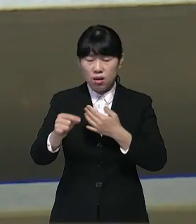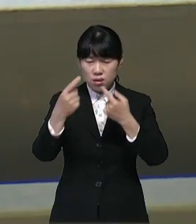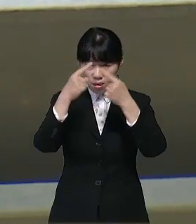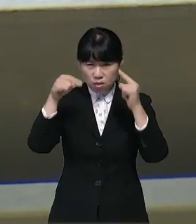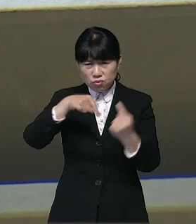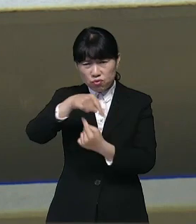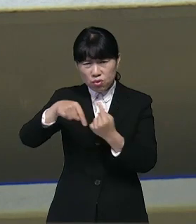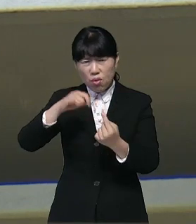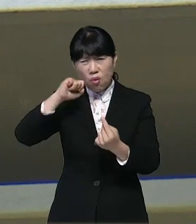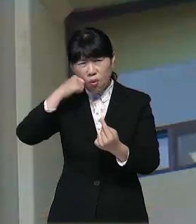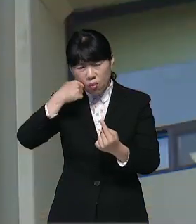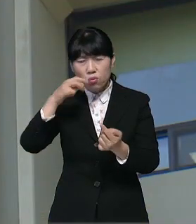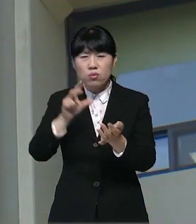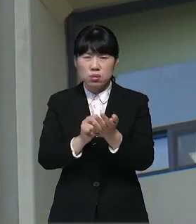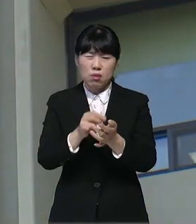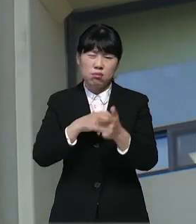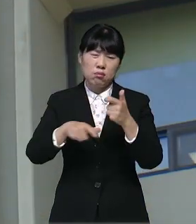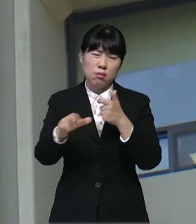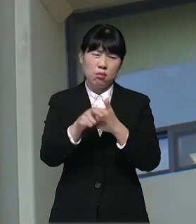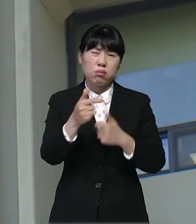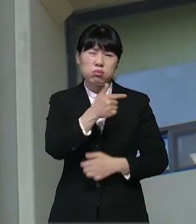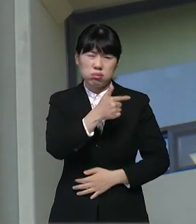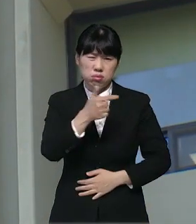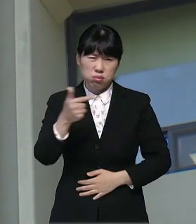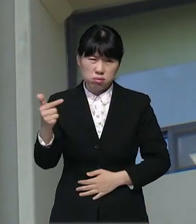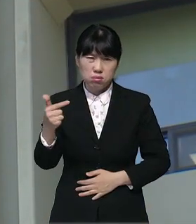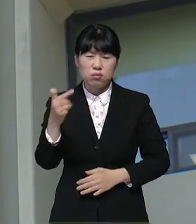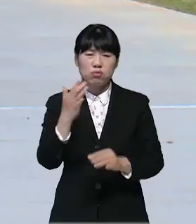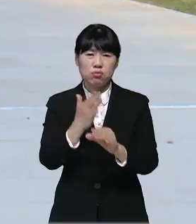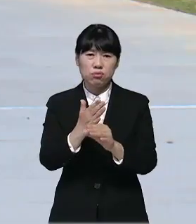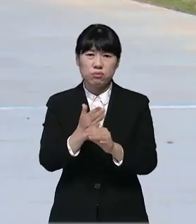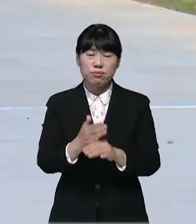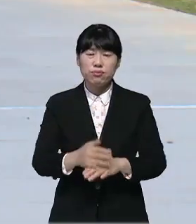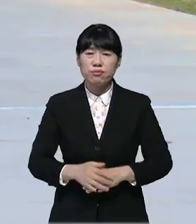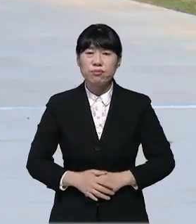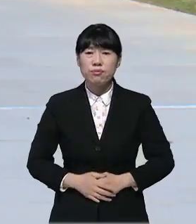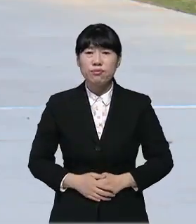위기감은 더욱 커지고 있습니다. KBC 서울방송본부 정의진입니다.